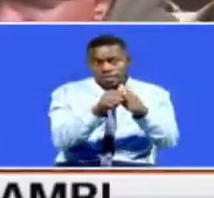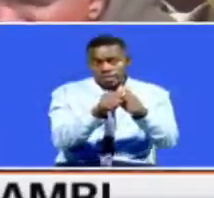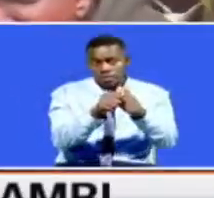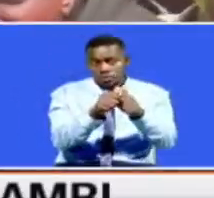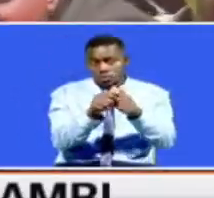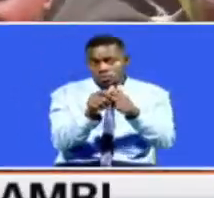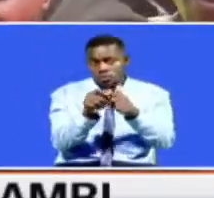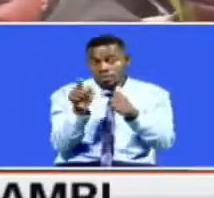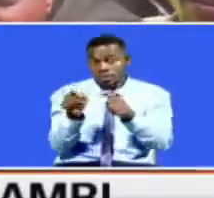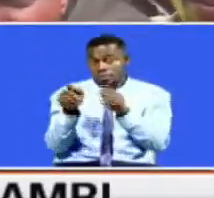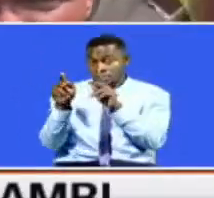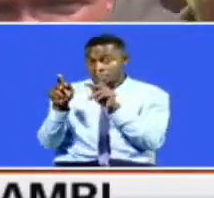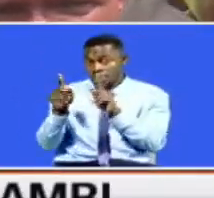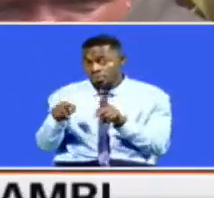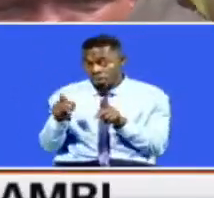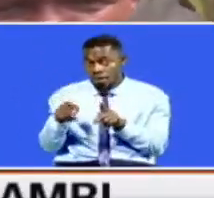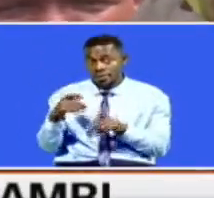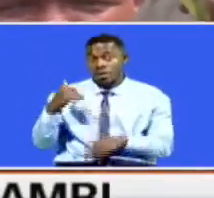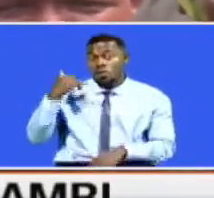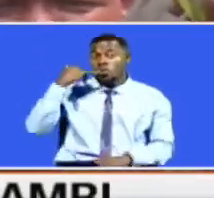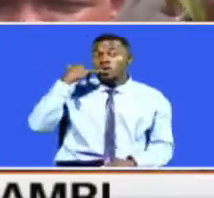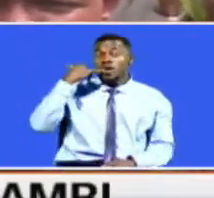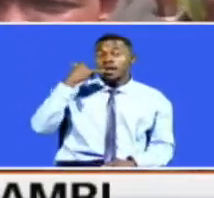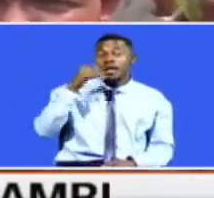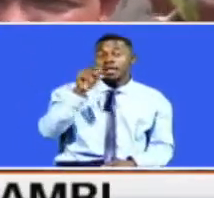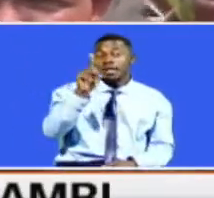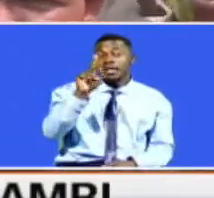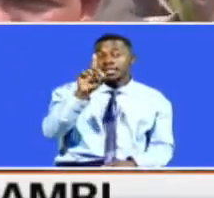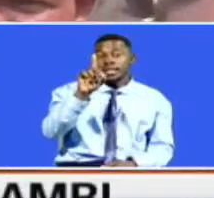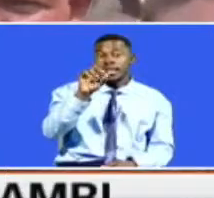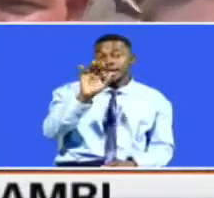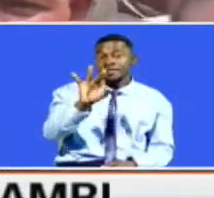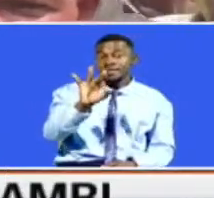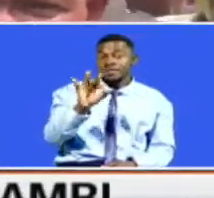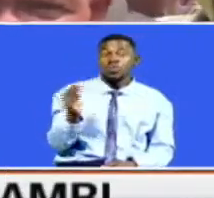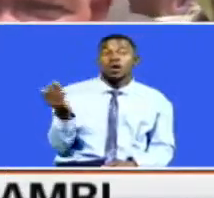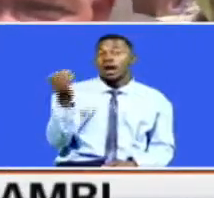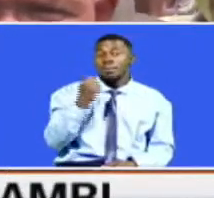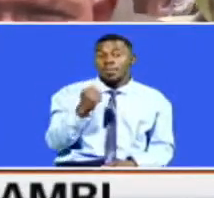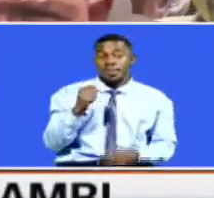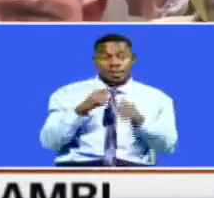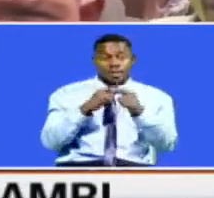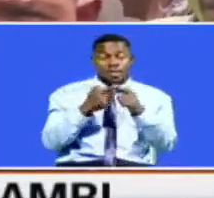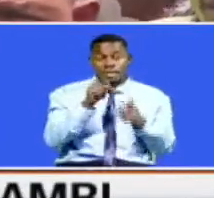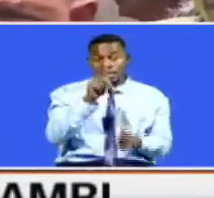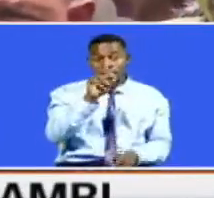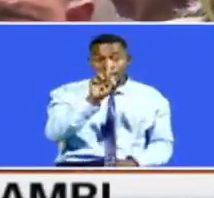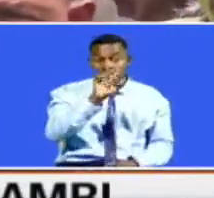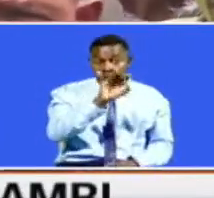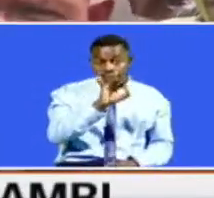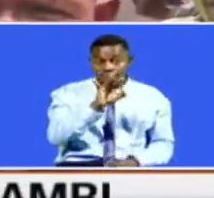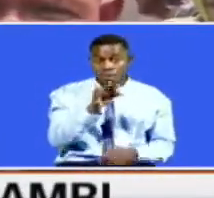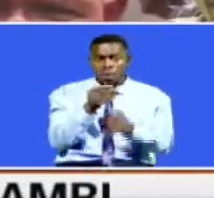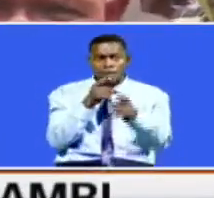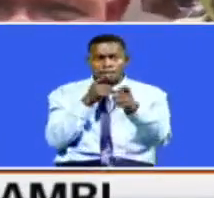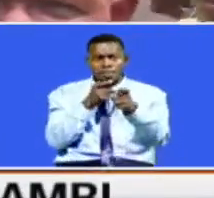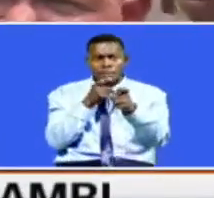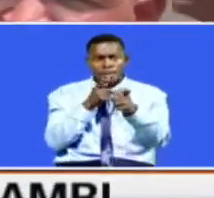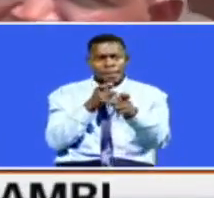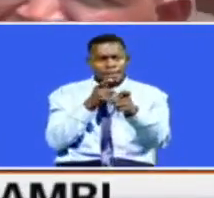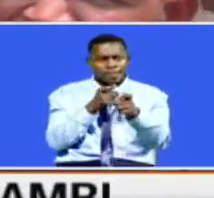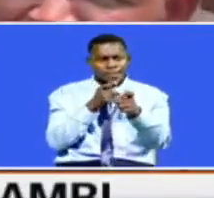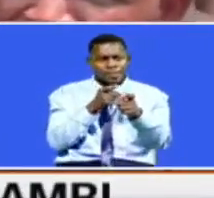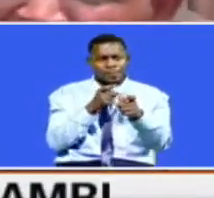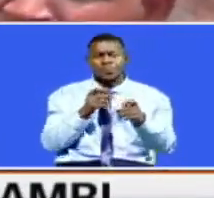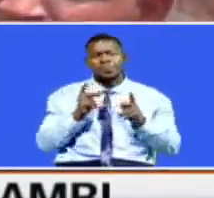au watu wa KDF wakuje. Hao wakikuja sasa ndi wanapiga raia. Unapata sasa hata sisi kama